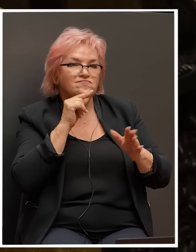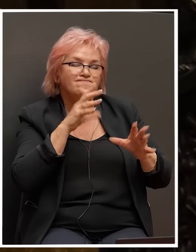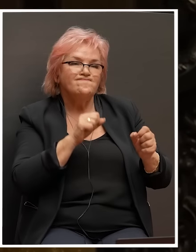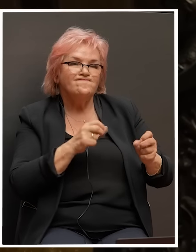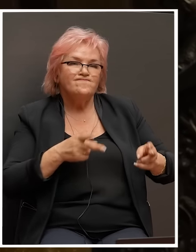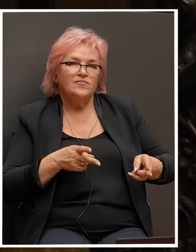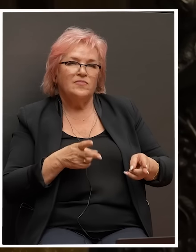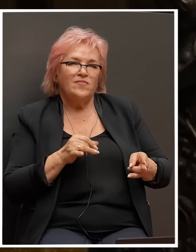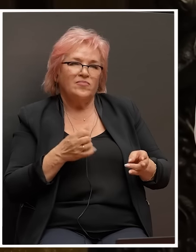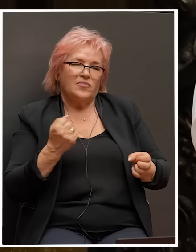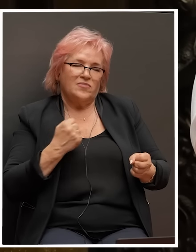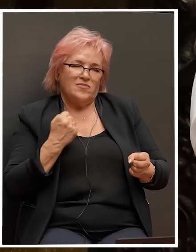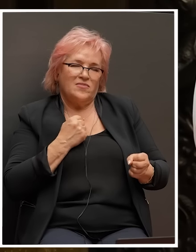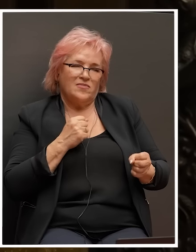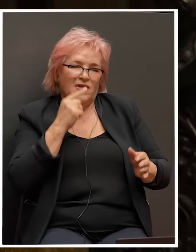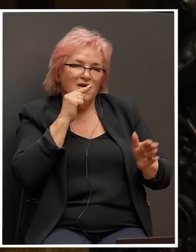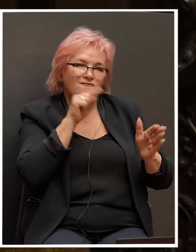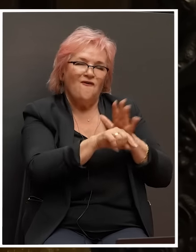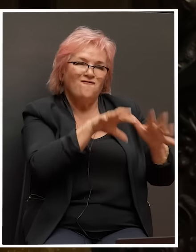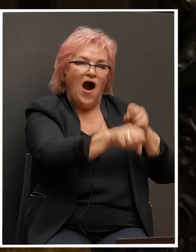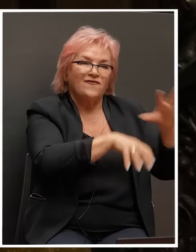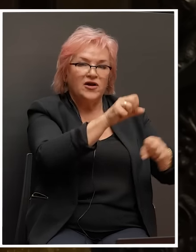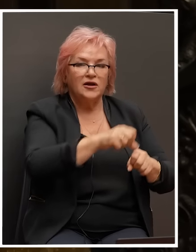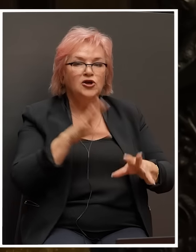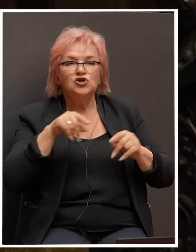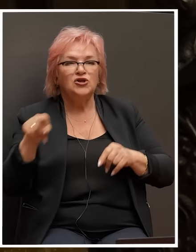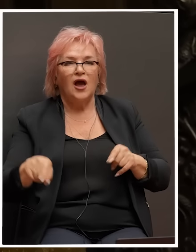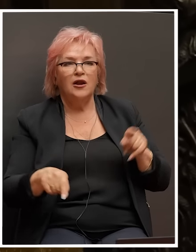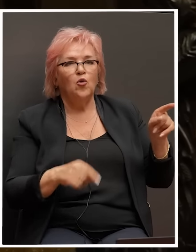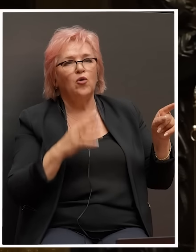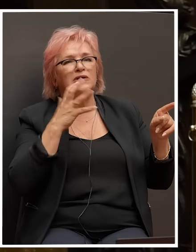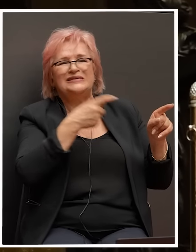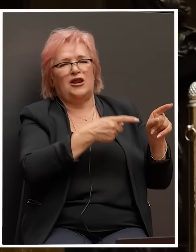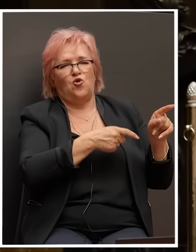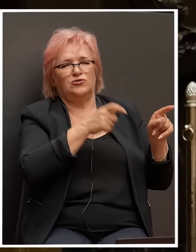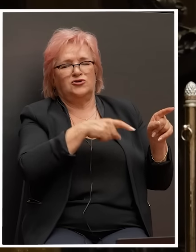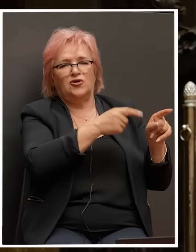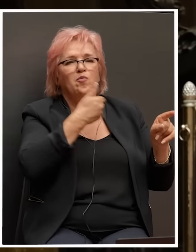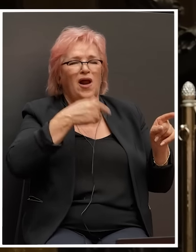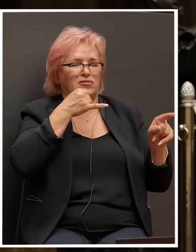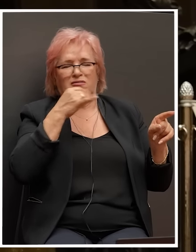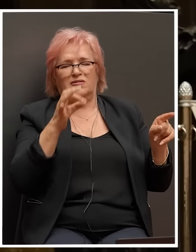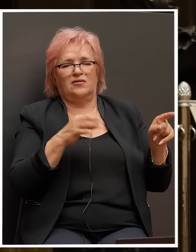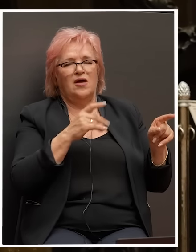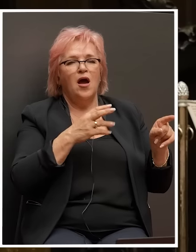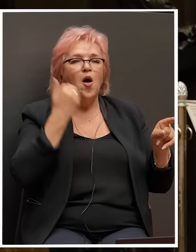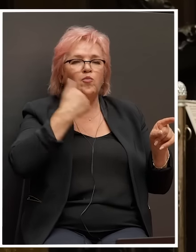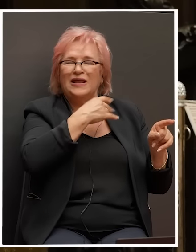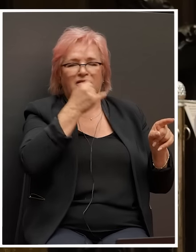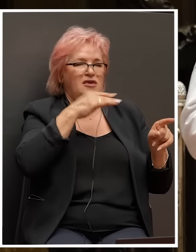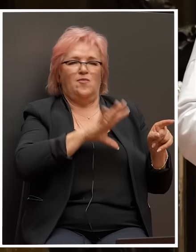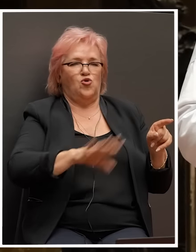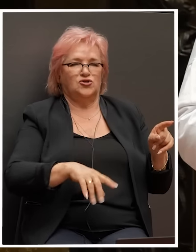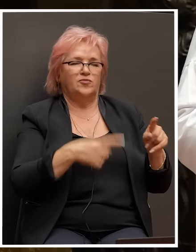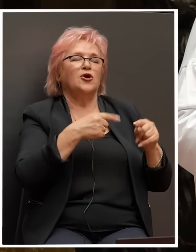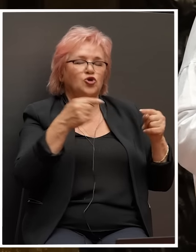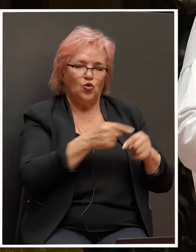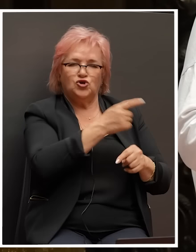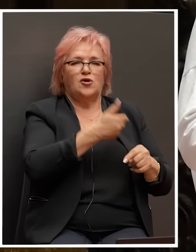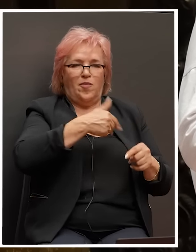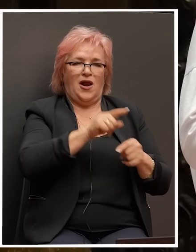очень сильным варварским влиянием, считали, что не такой серьезный человек, как римский император, не может быть бородат, не может быть брит, точно